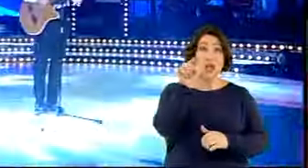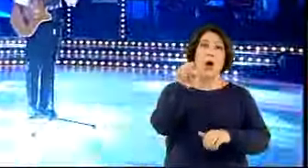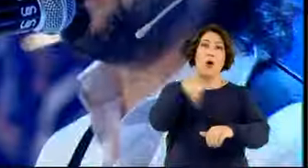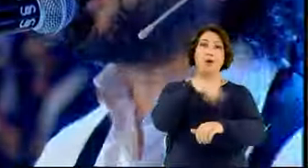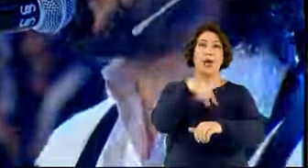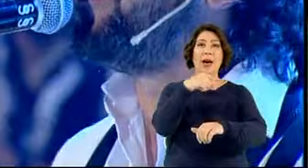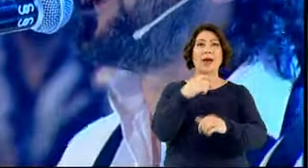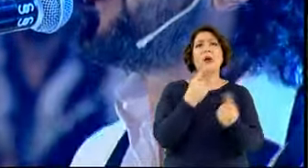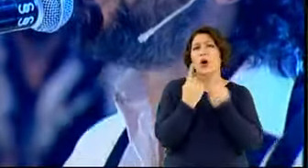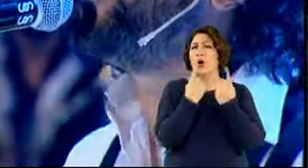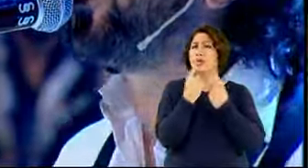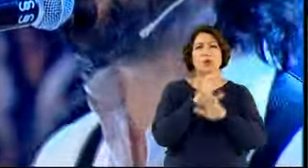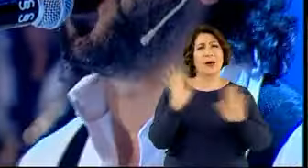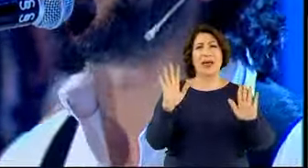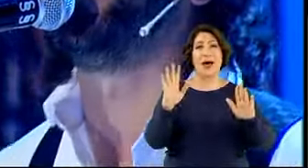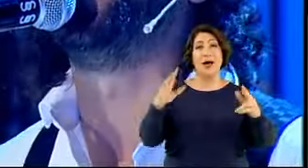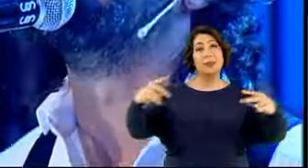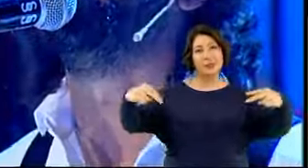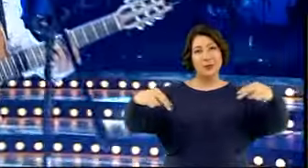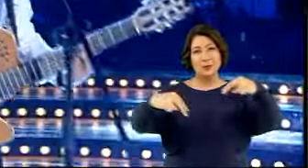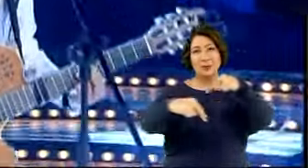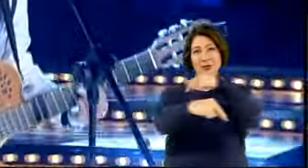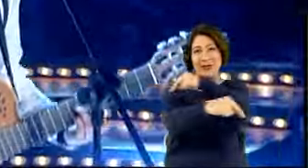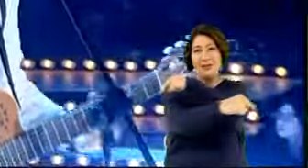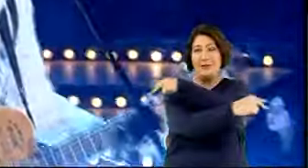gider, İşte o zaman konuşmadan